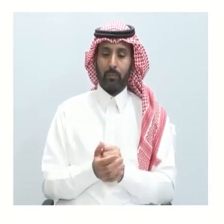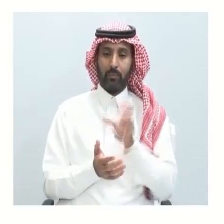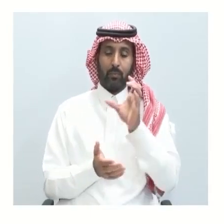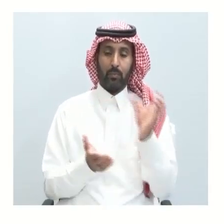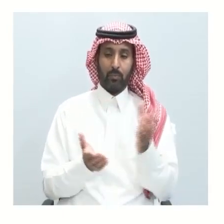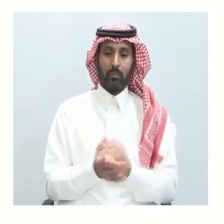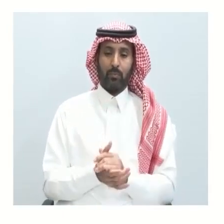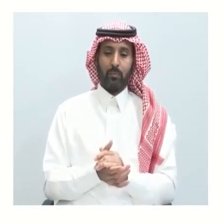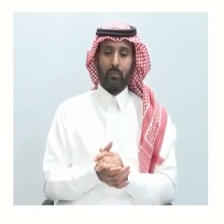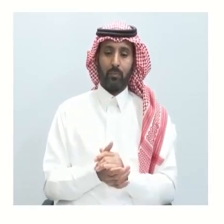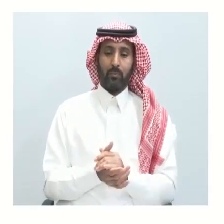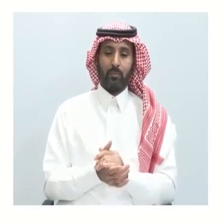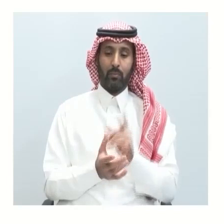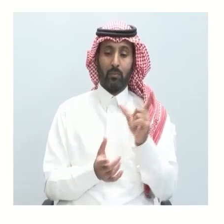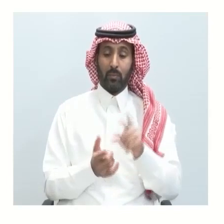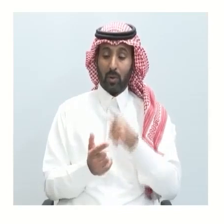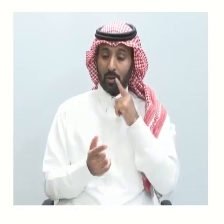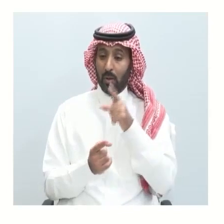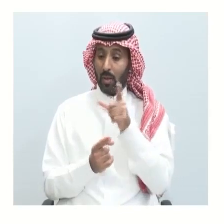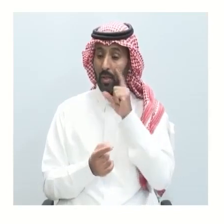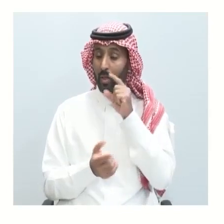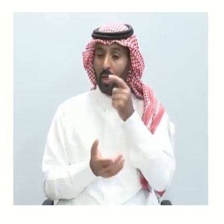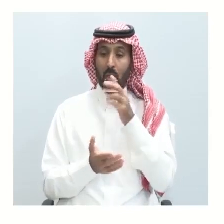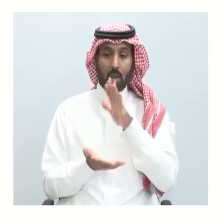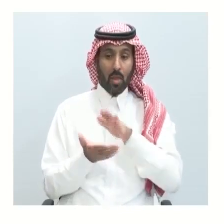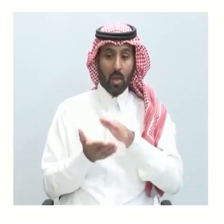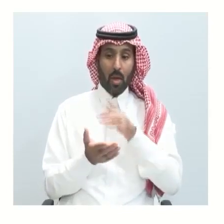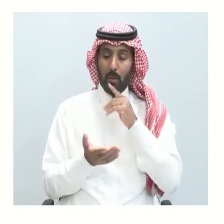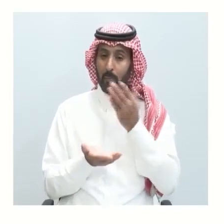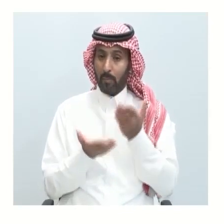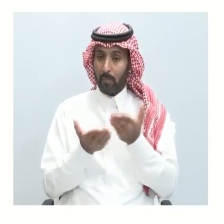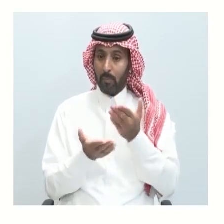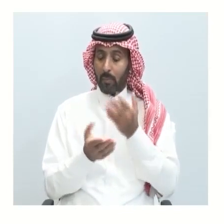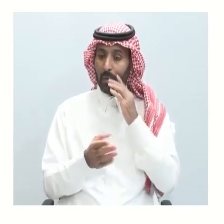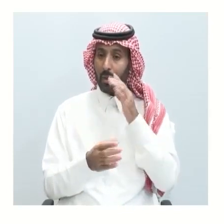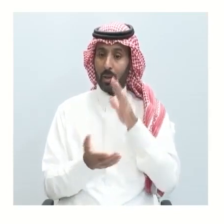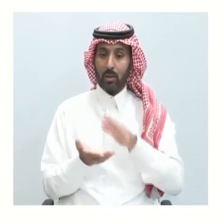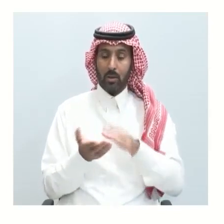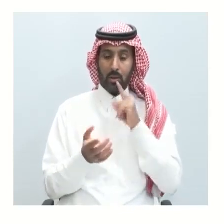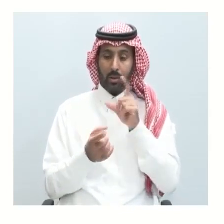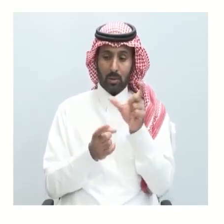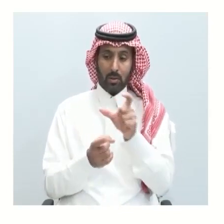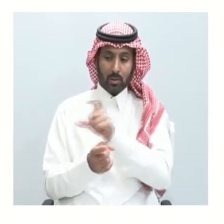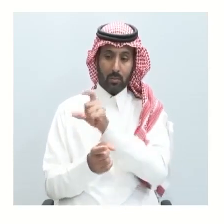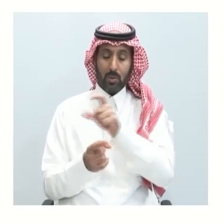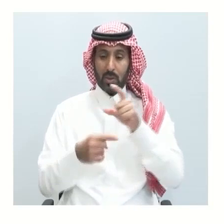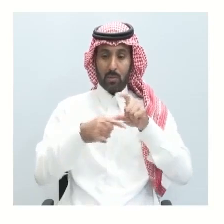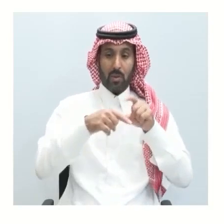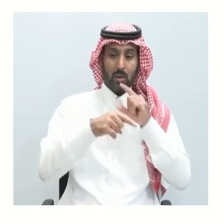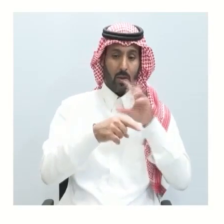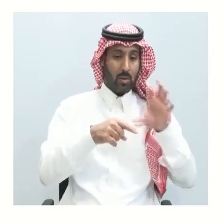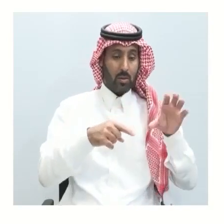الموزونة. أيضا يمثل ثابت الاتزان نسبة تراكيز المواد، نسبة تراكيز